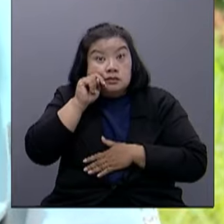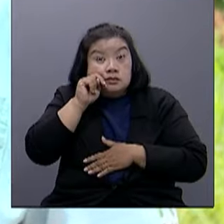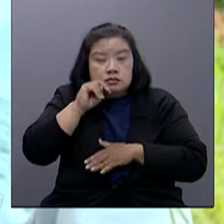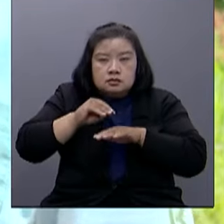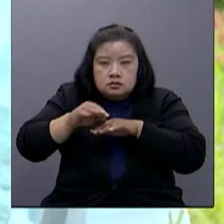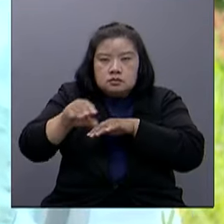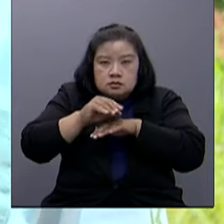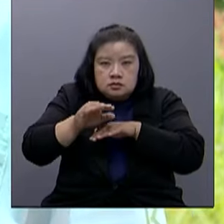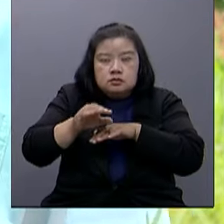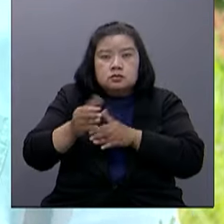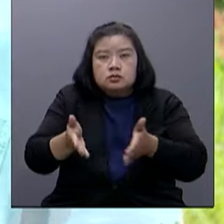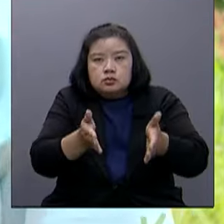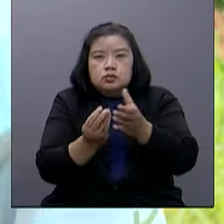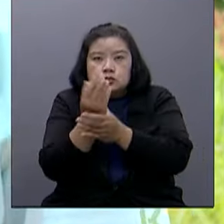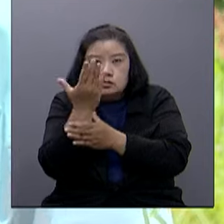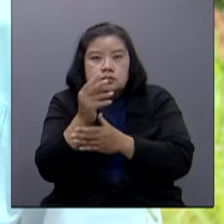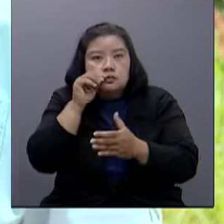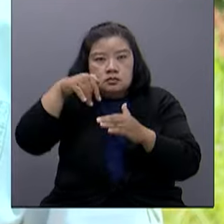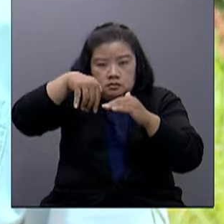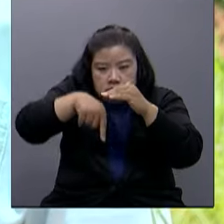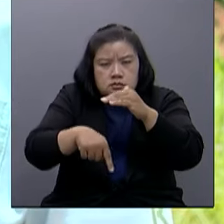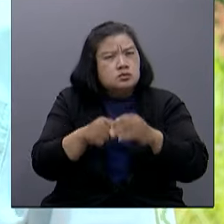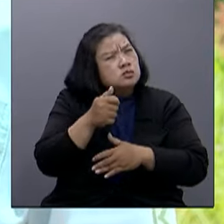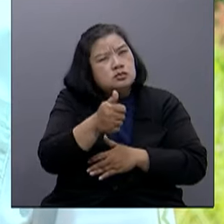ใต้ดินที่จะแผ่กระจายออกไปนะครับ